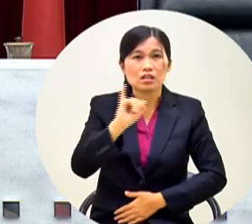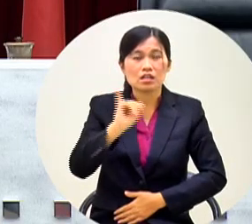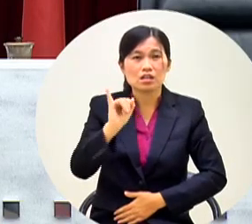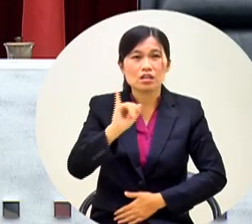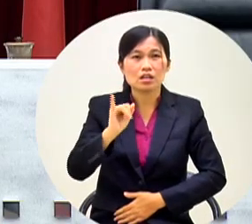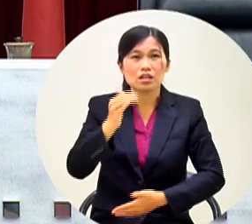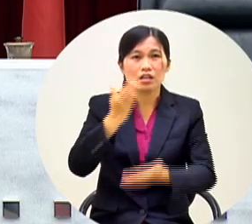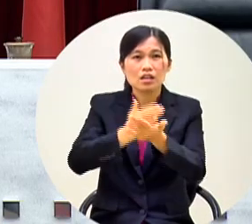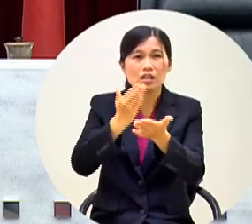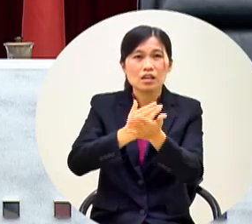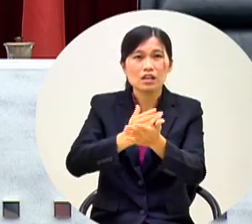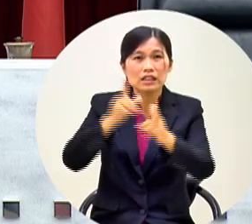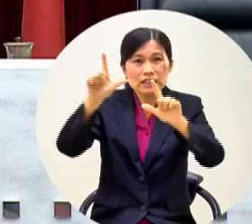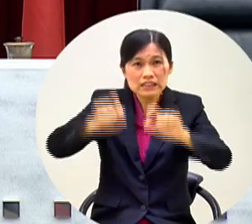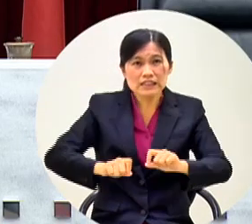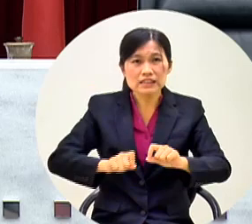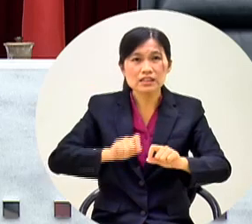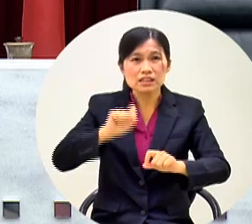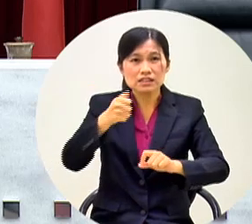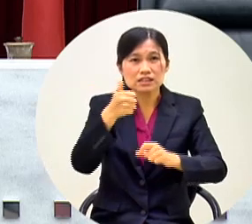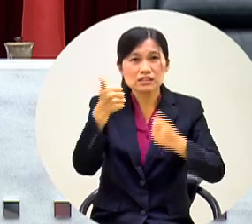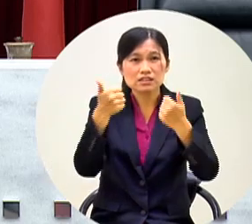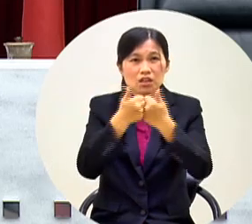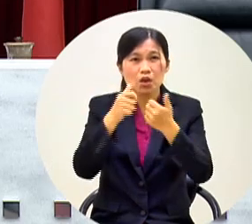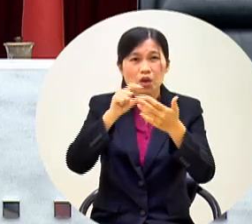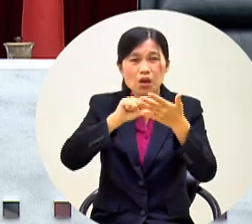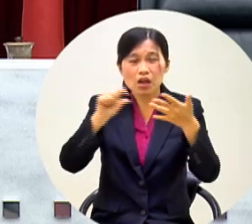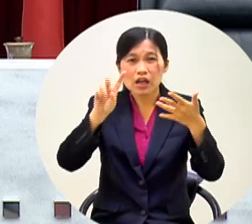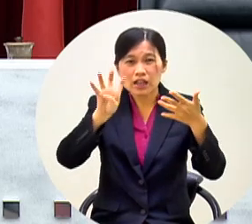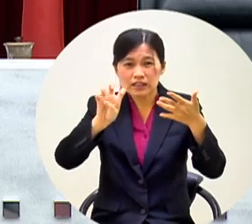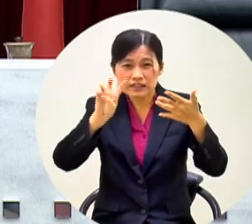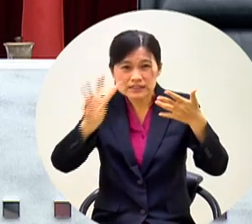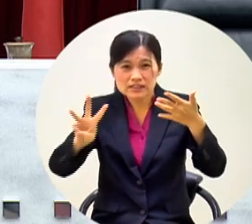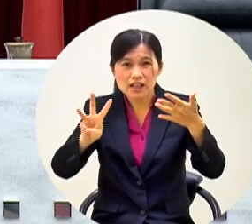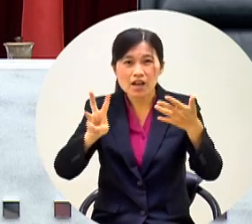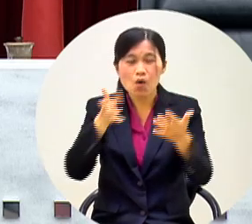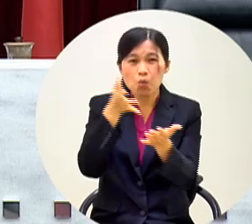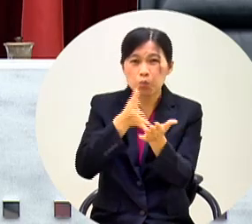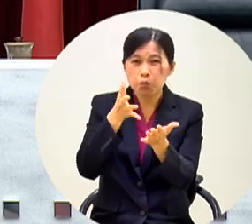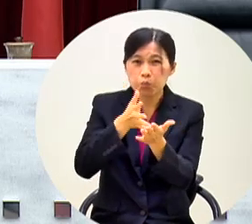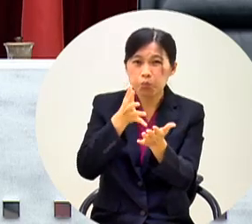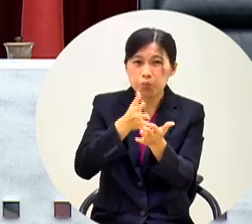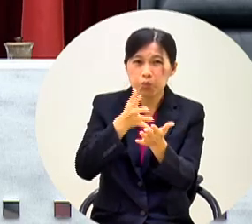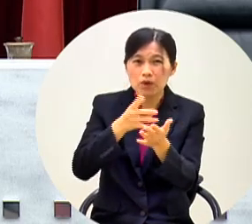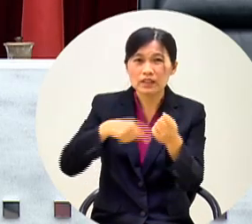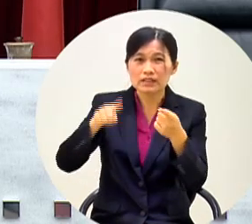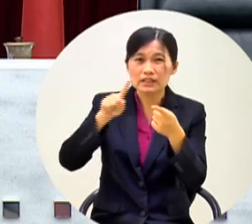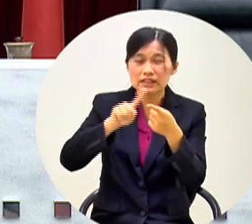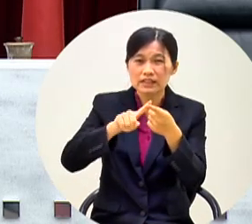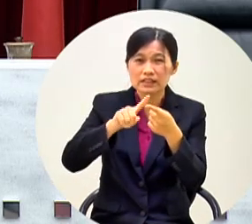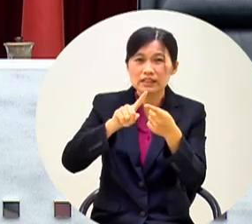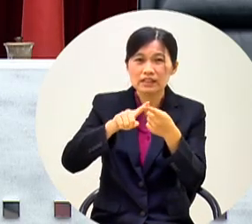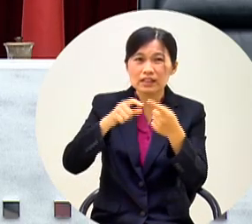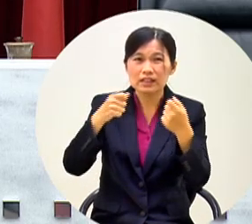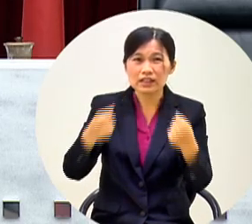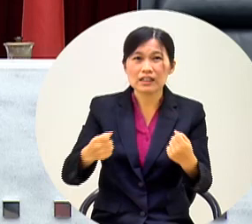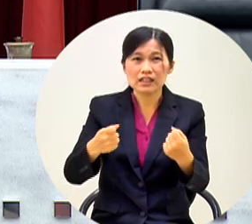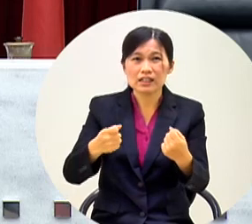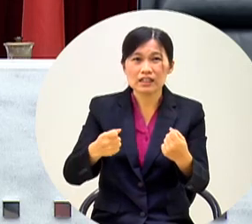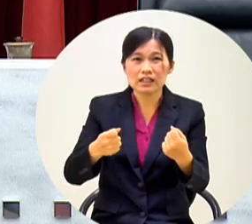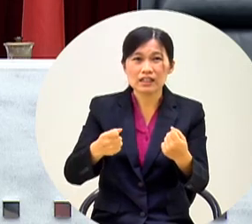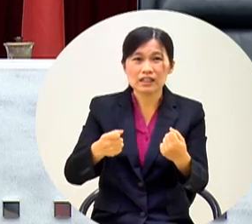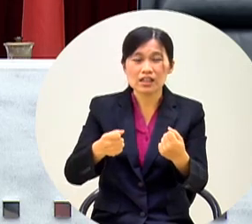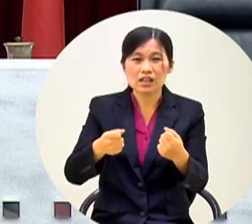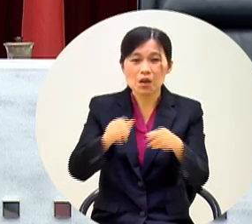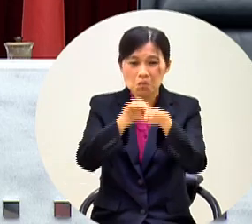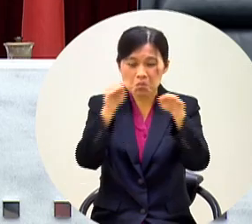第43条，我们发言人应在席次或是在发言台为次之。